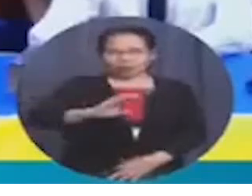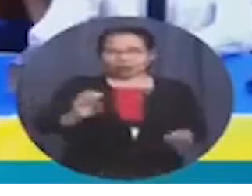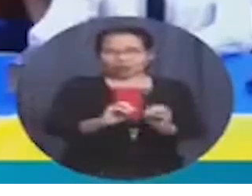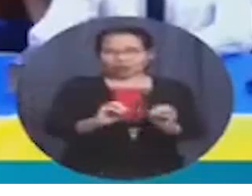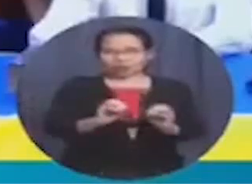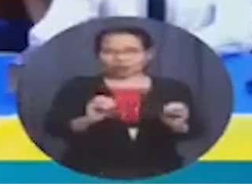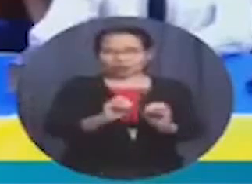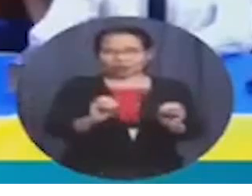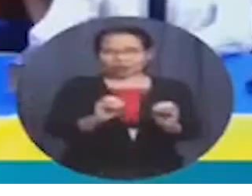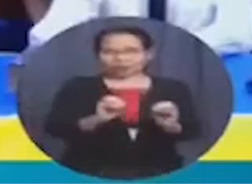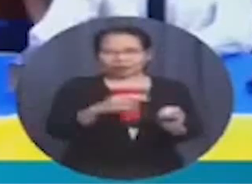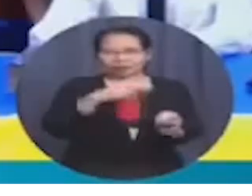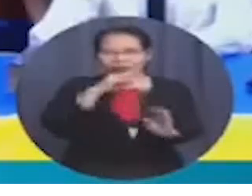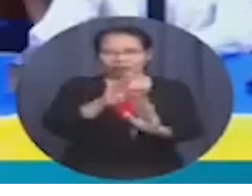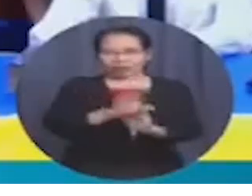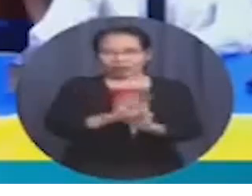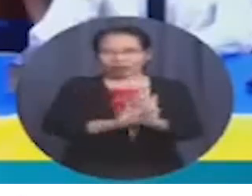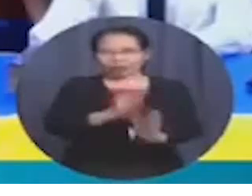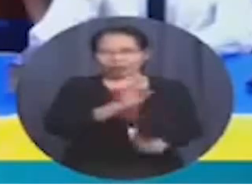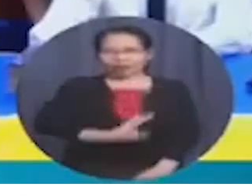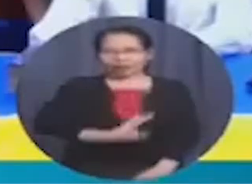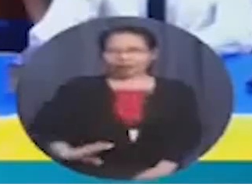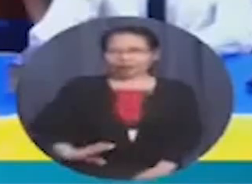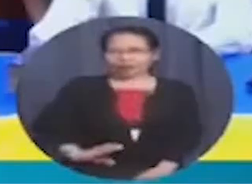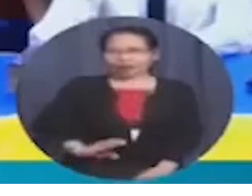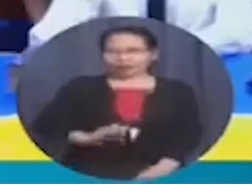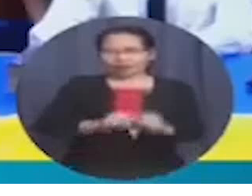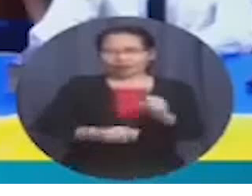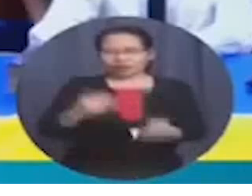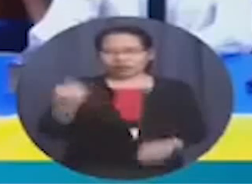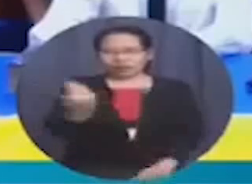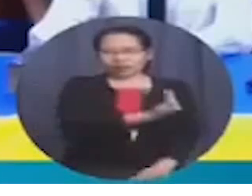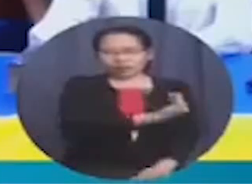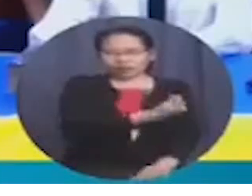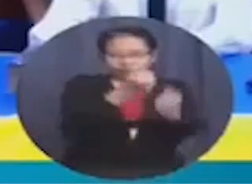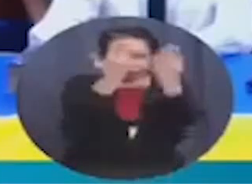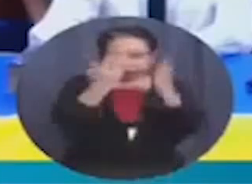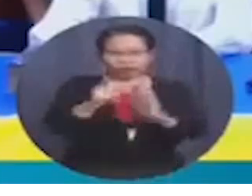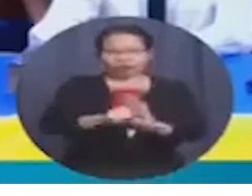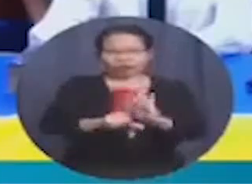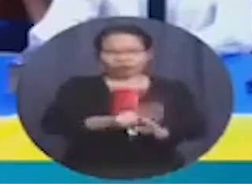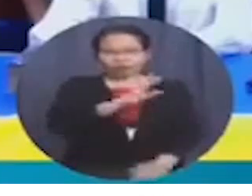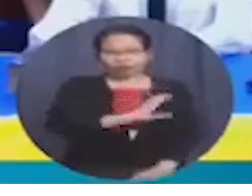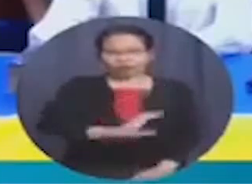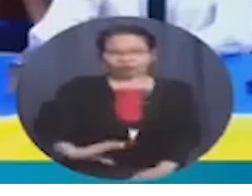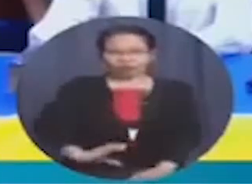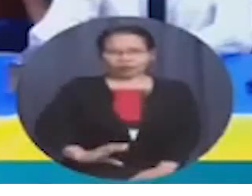yun. Hindi utos ni Kristo yun. Dapat ang ating sinusunod, yung utos ni